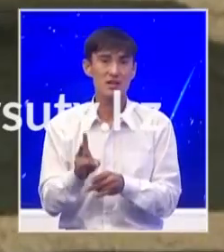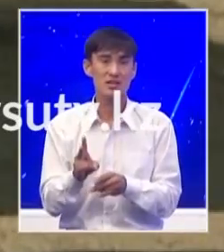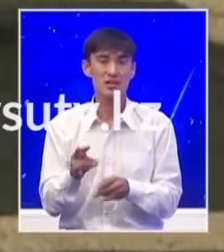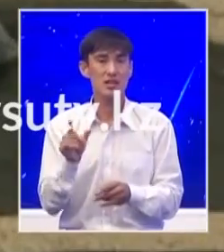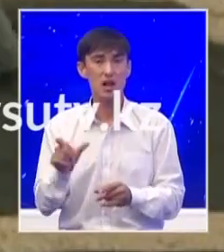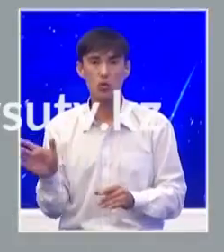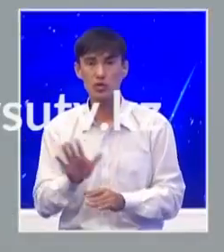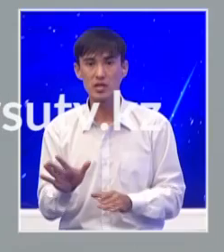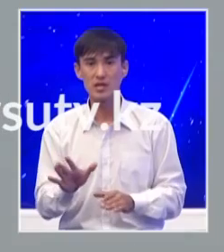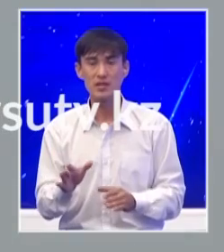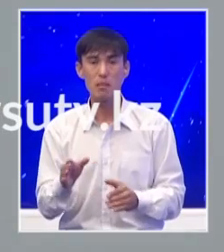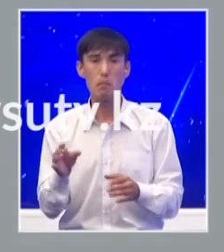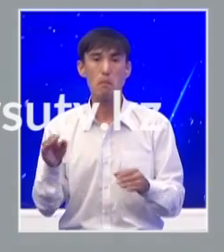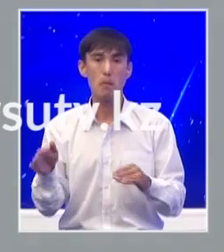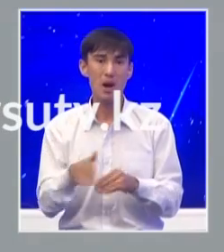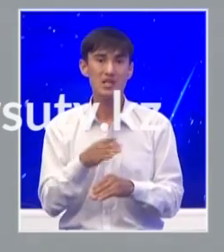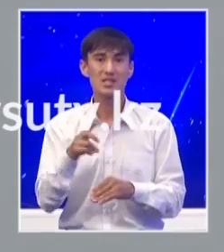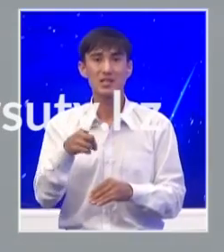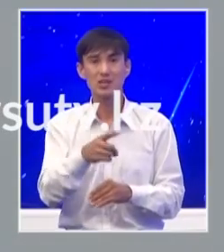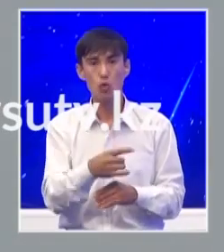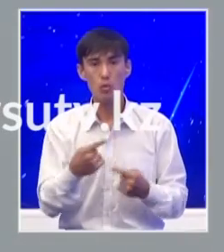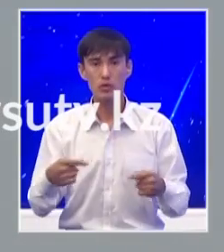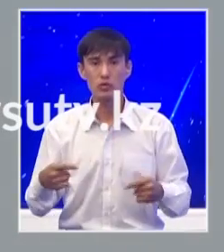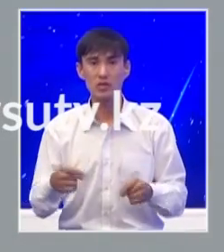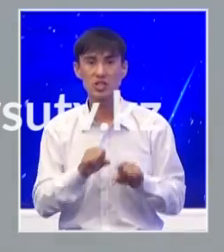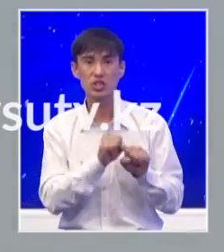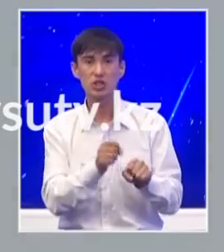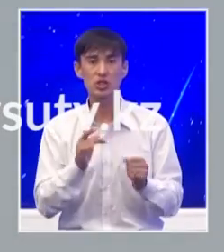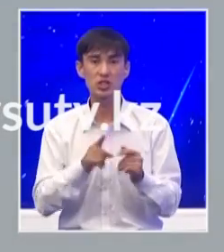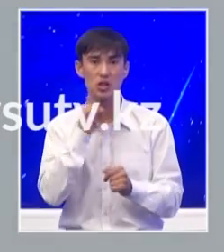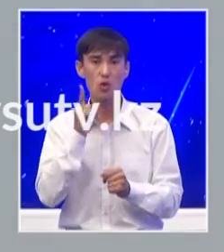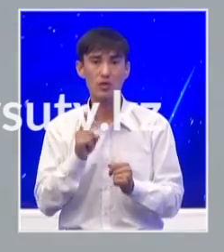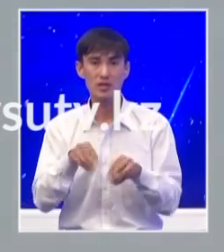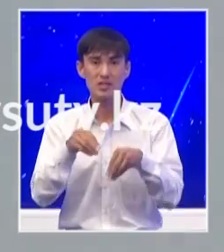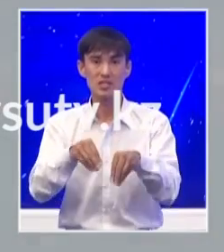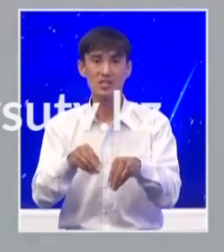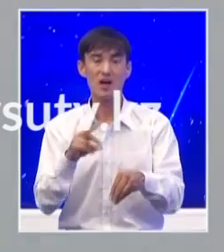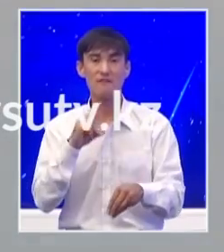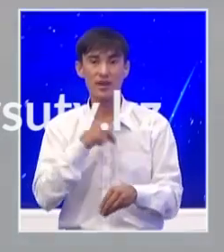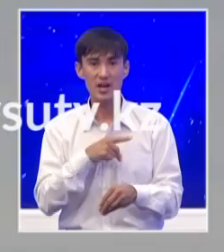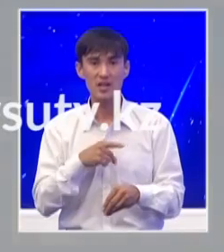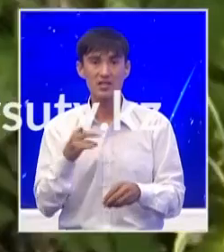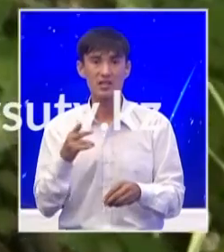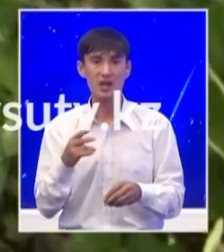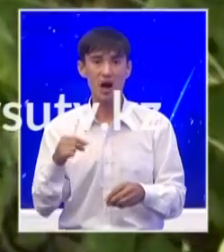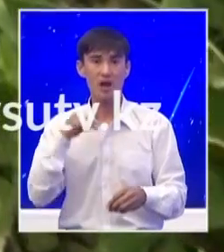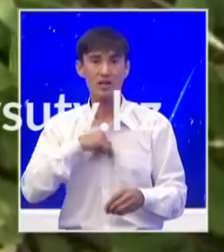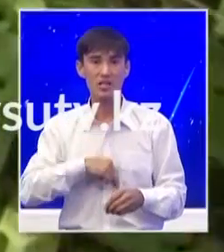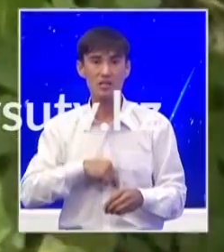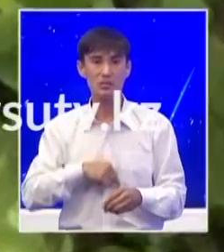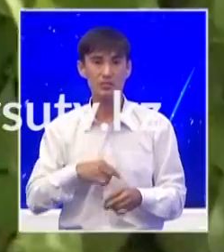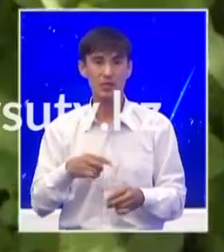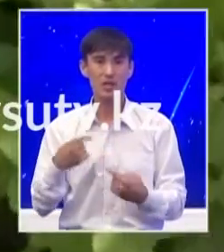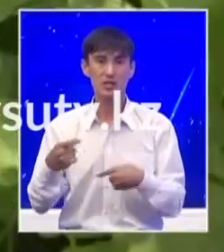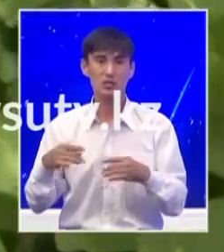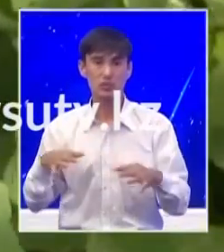насекомых. Стоит отметить, что дезинфекция направлена не только на защиту зеленых насаждений от вредных организмов. Обработка призвана предотвратить